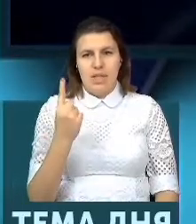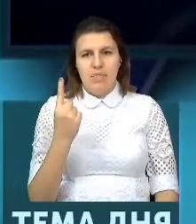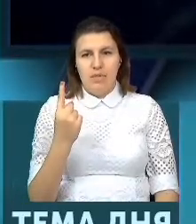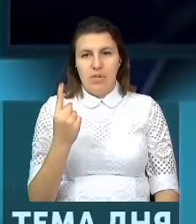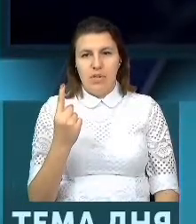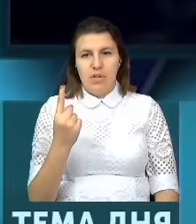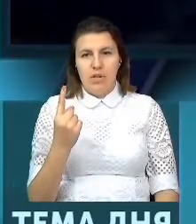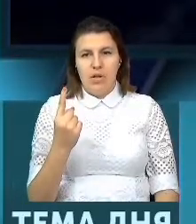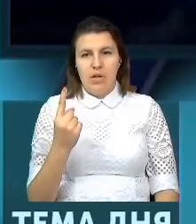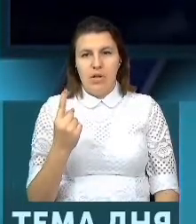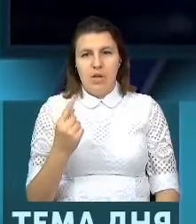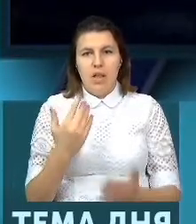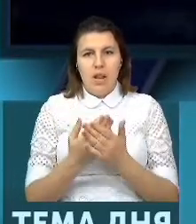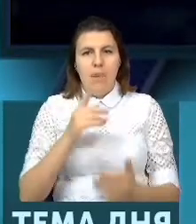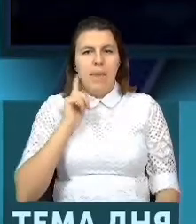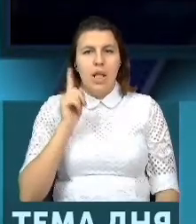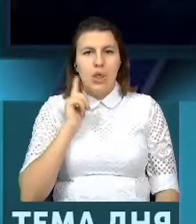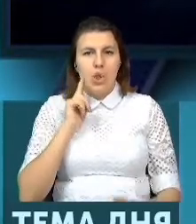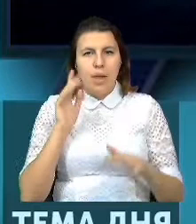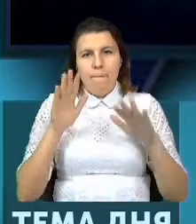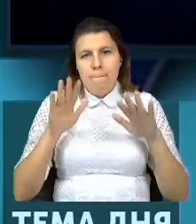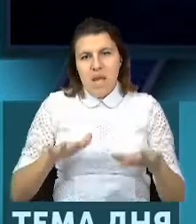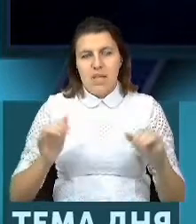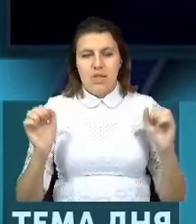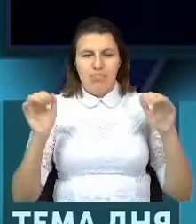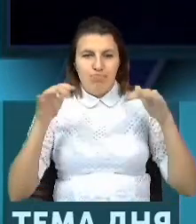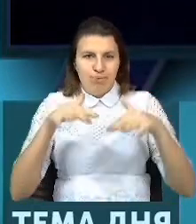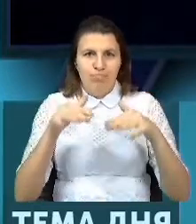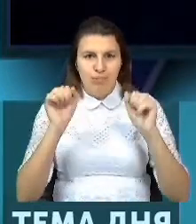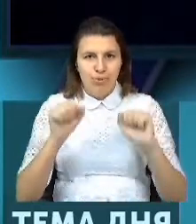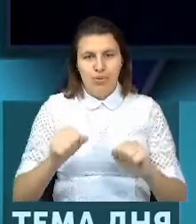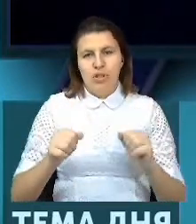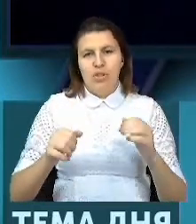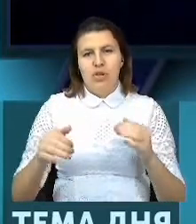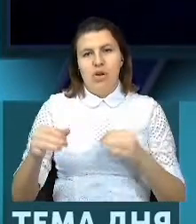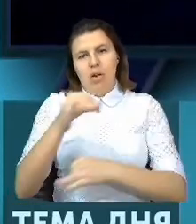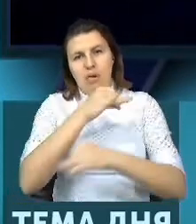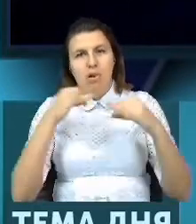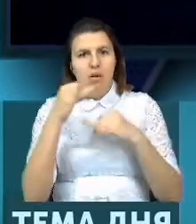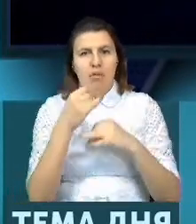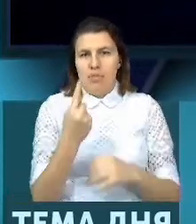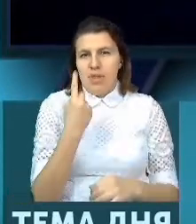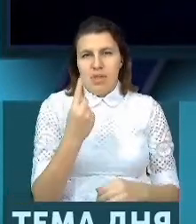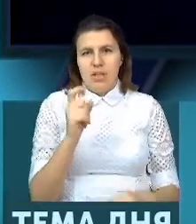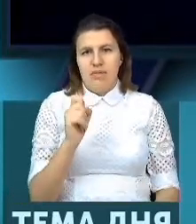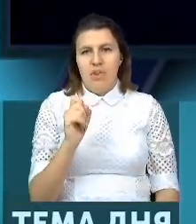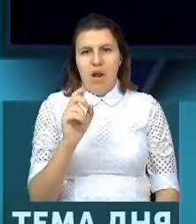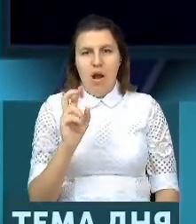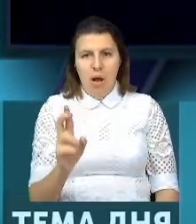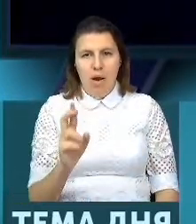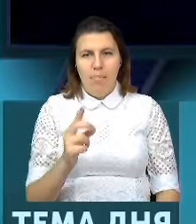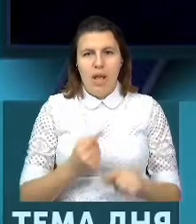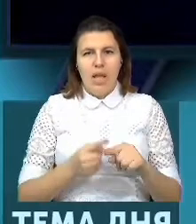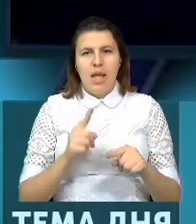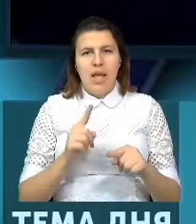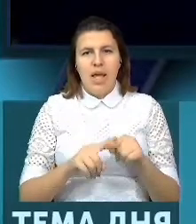дружнє до молоді місце, тому що це був єдиний хаб во всьому місті. Полноценный хаб. Это не хаб, который был пристроен к